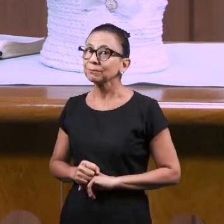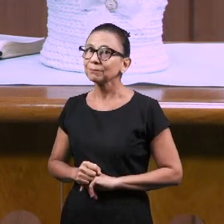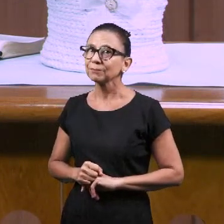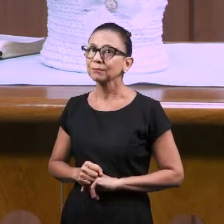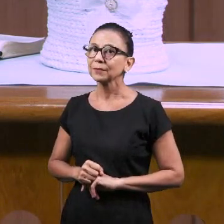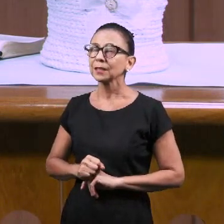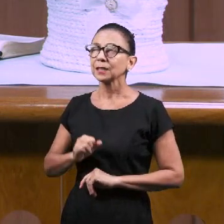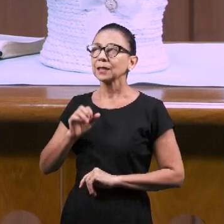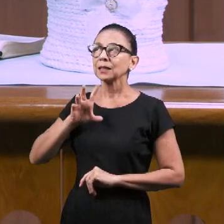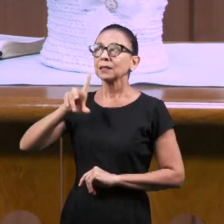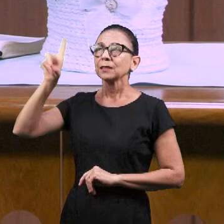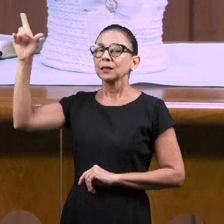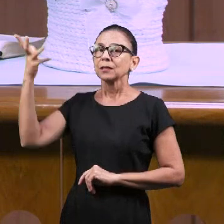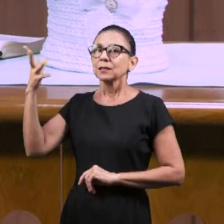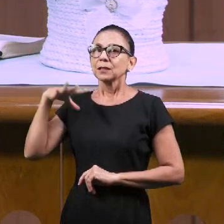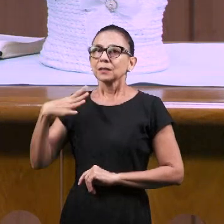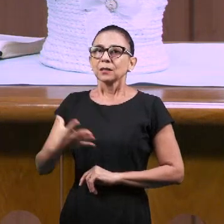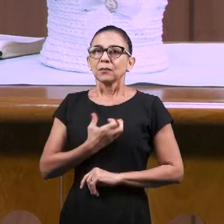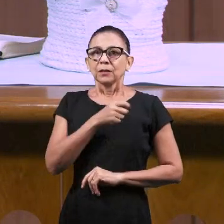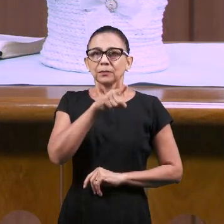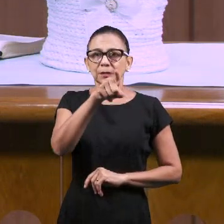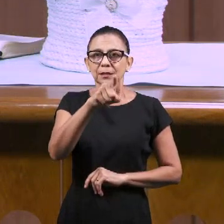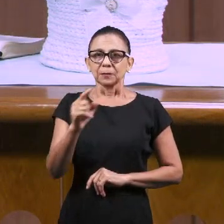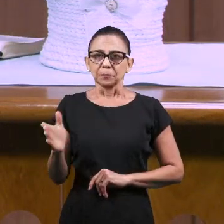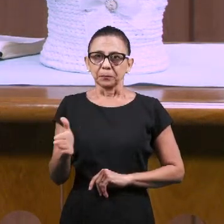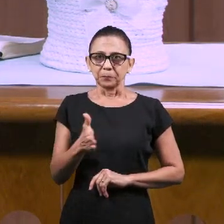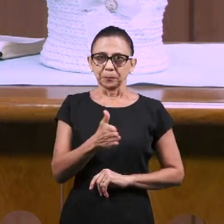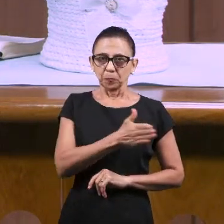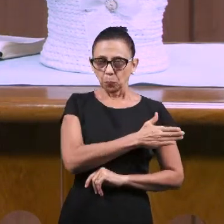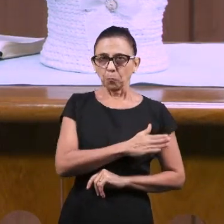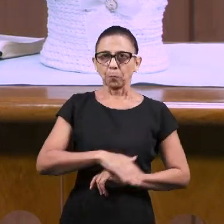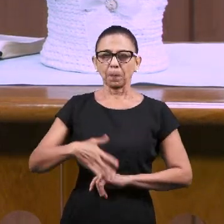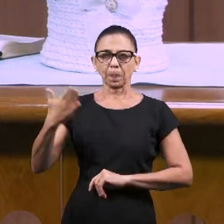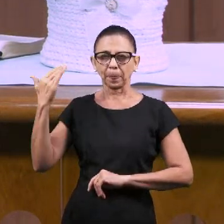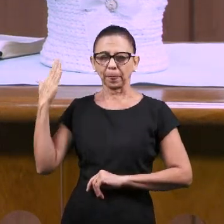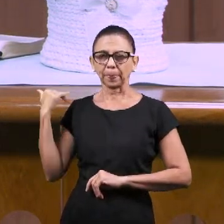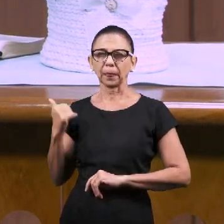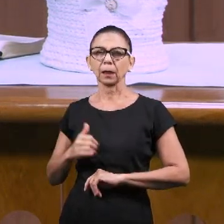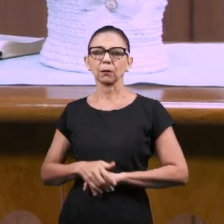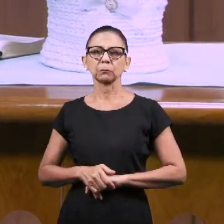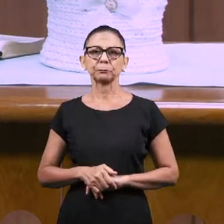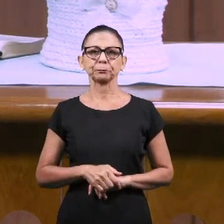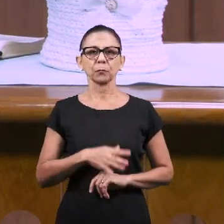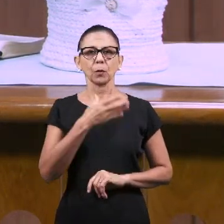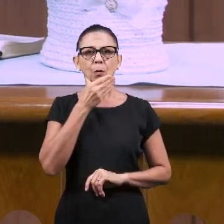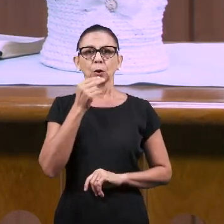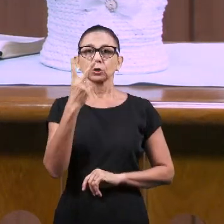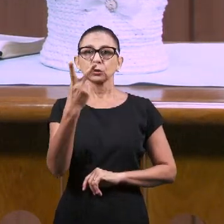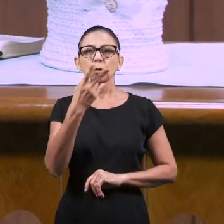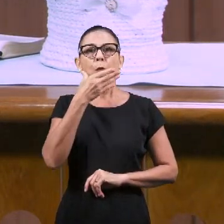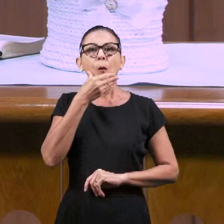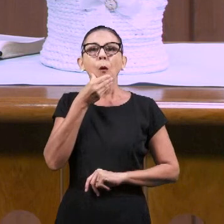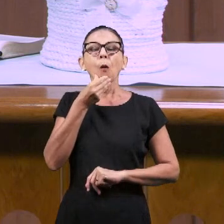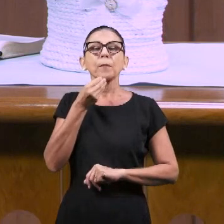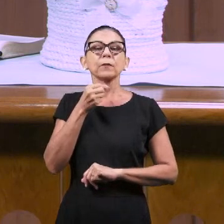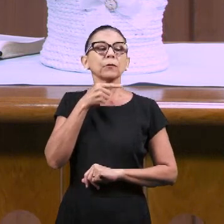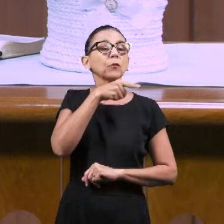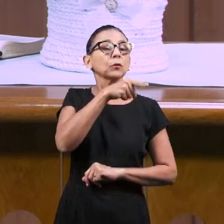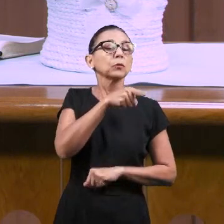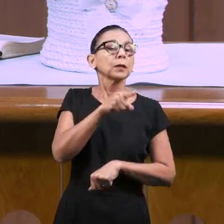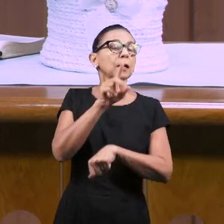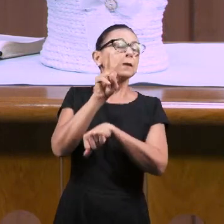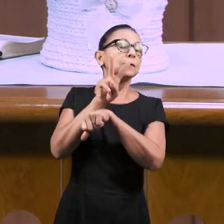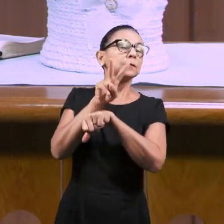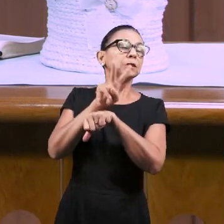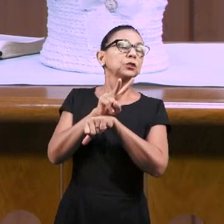manière? Vous allez voir, il y a un pacte quand le peuple, quand les espions sont entrés